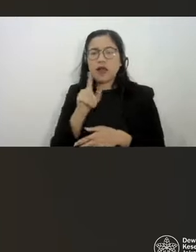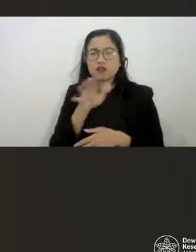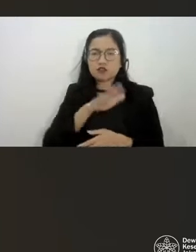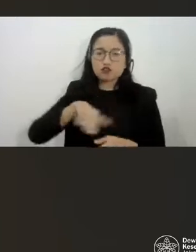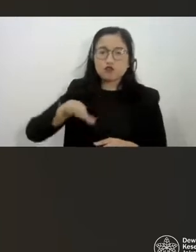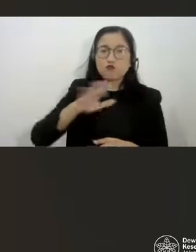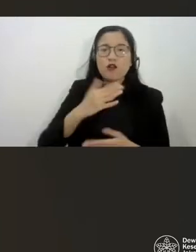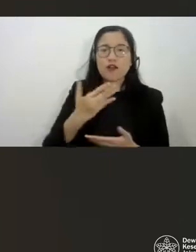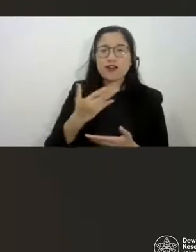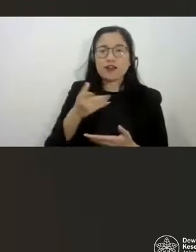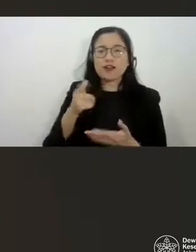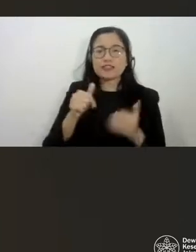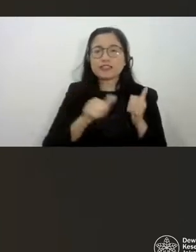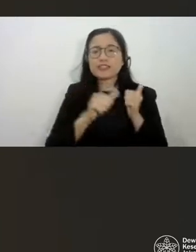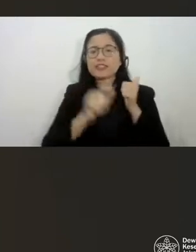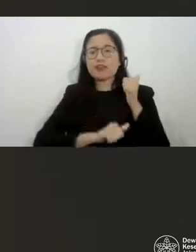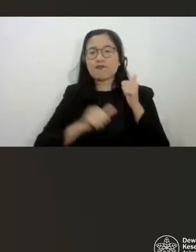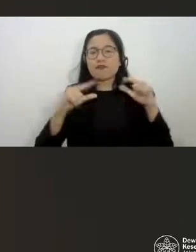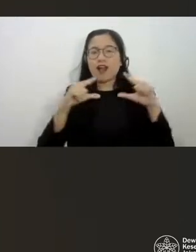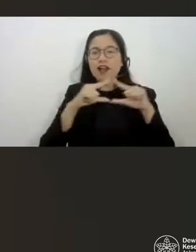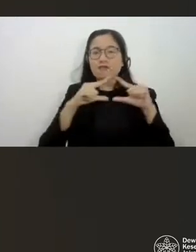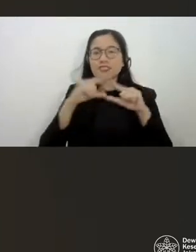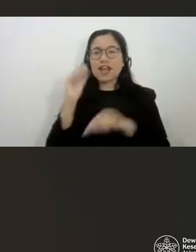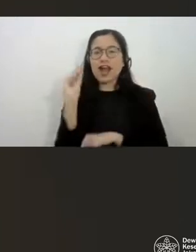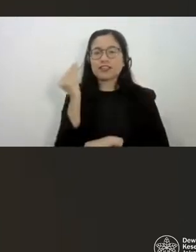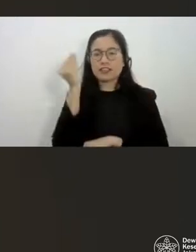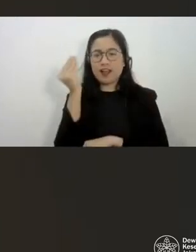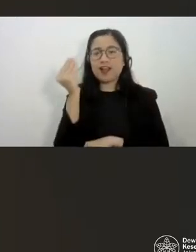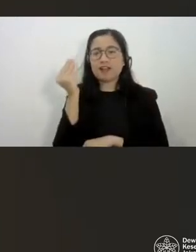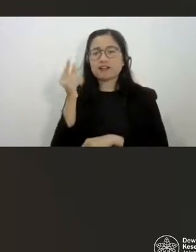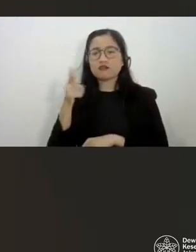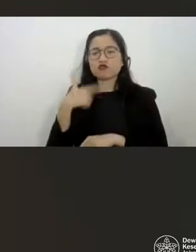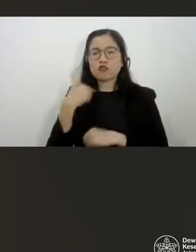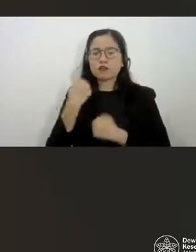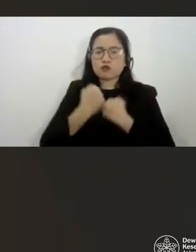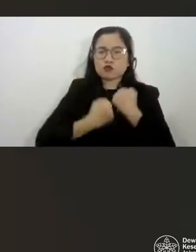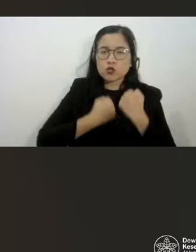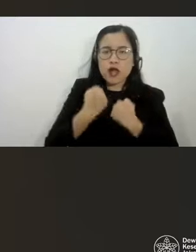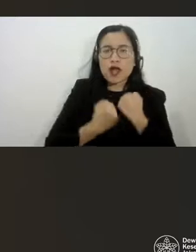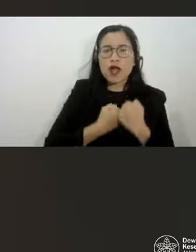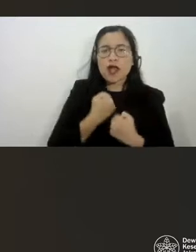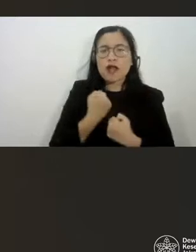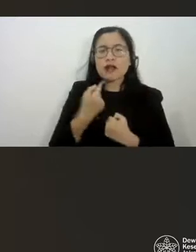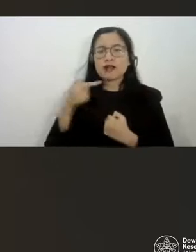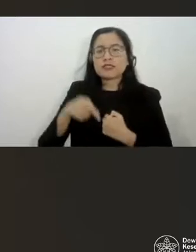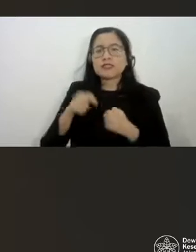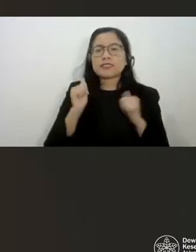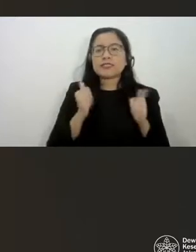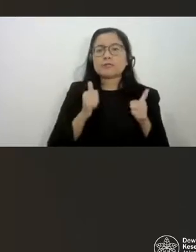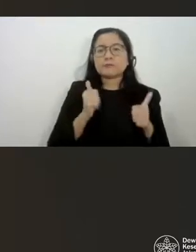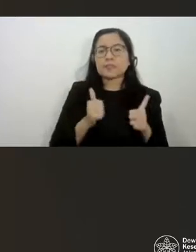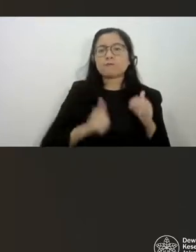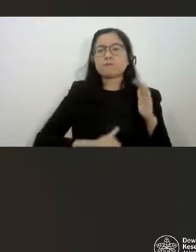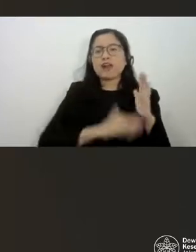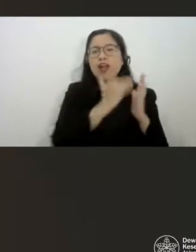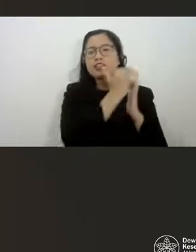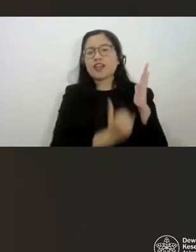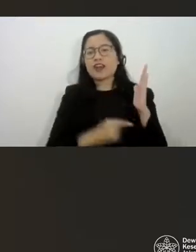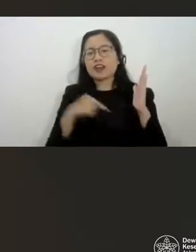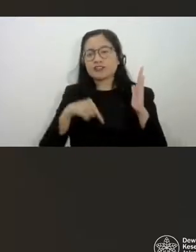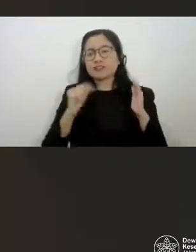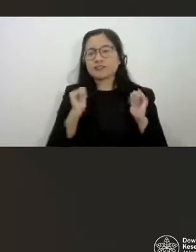seluruh staf Akademi Jakarta yang telah bersusah payah mempersiapkan acara ini dengan